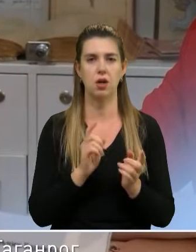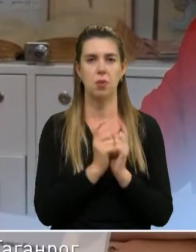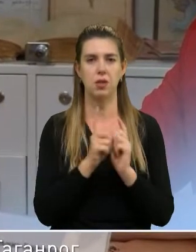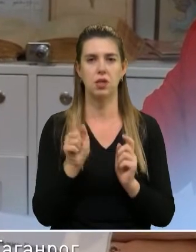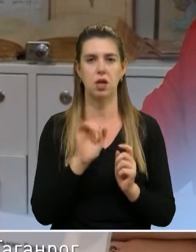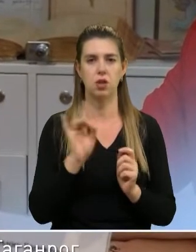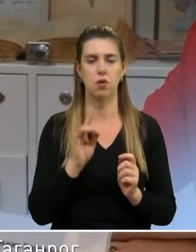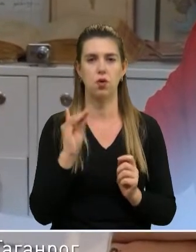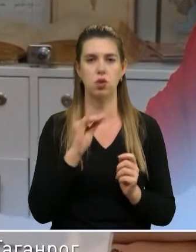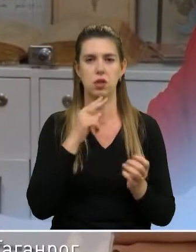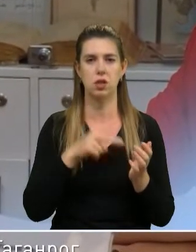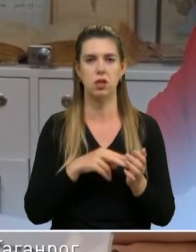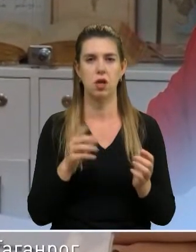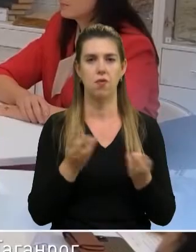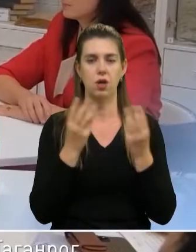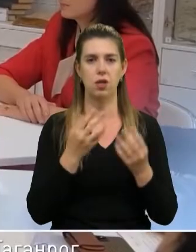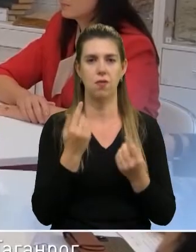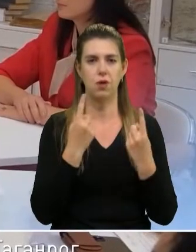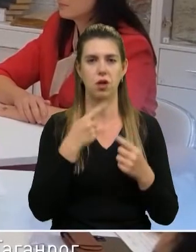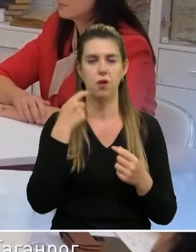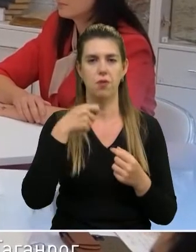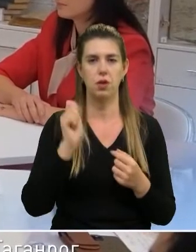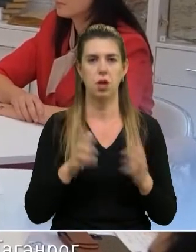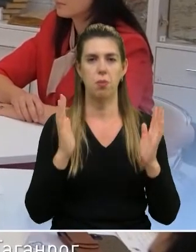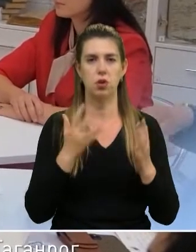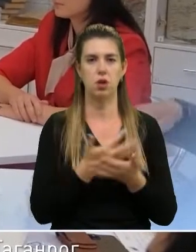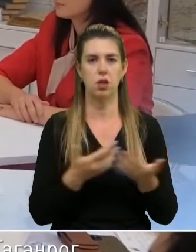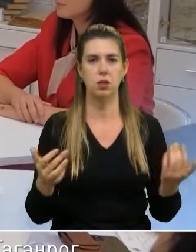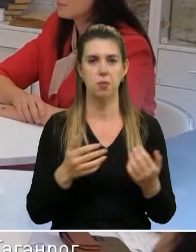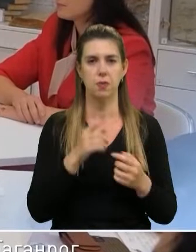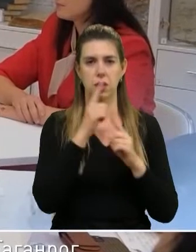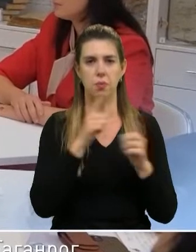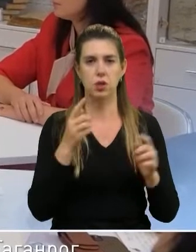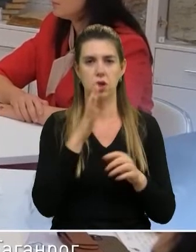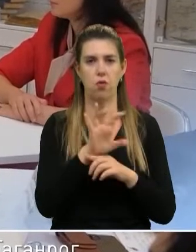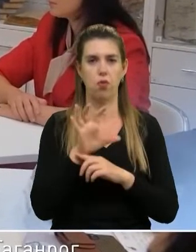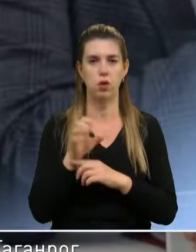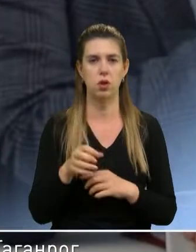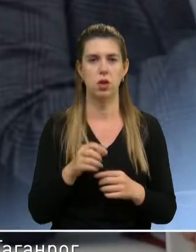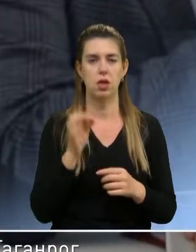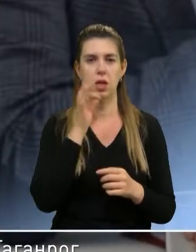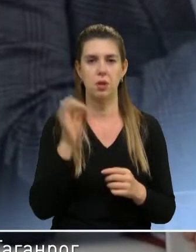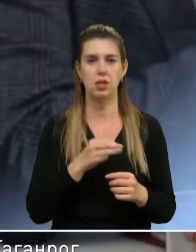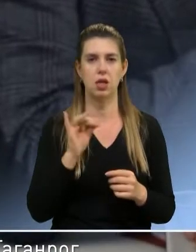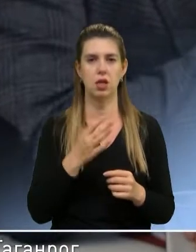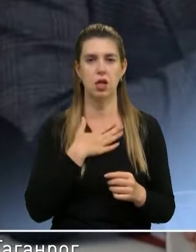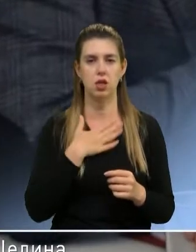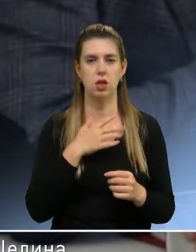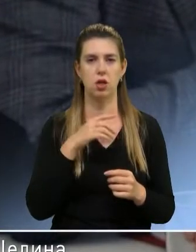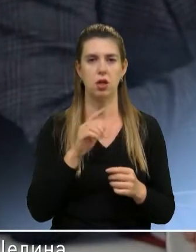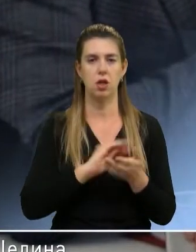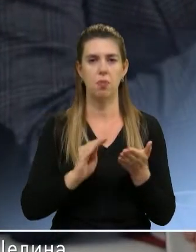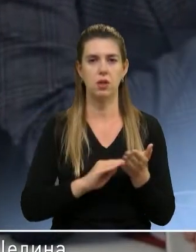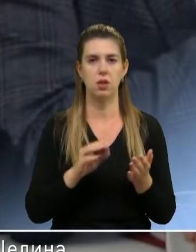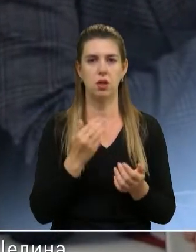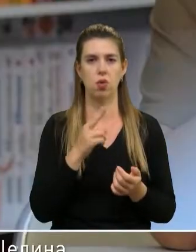Ростов. Южная столица в огне Великой Отечественной» большое количество уникальных фотографий, немецких и советских. Произведение